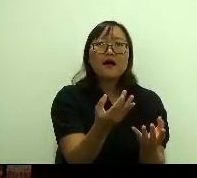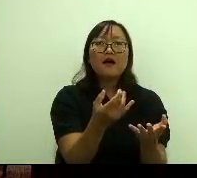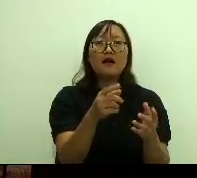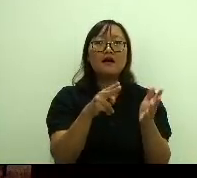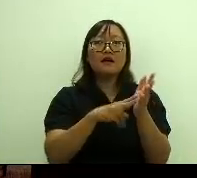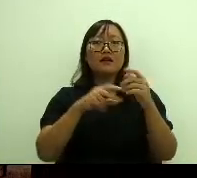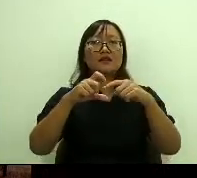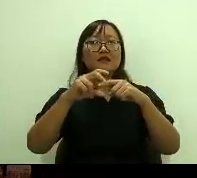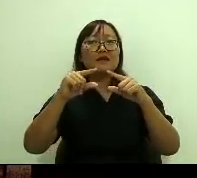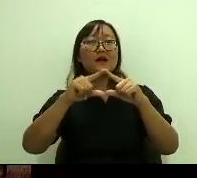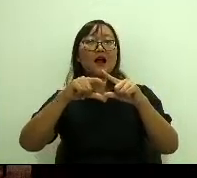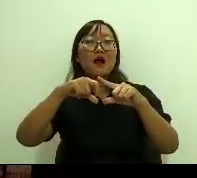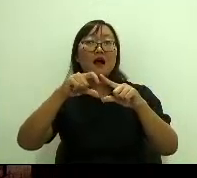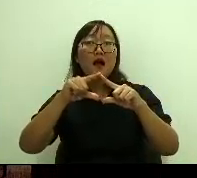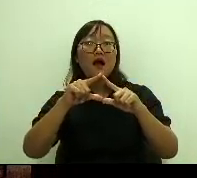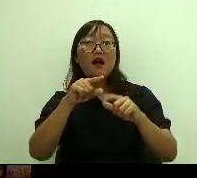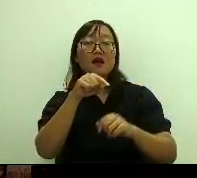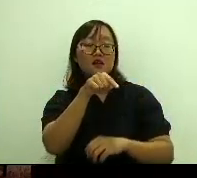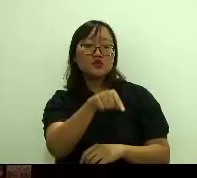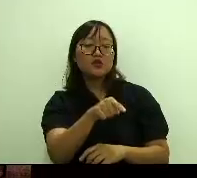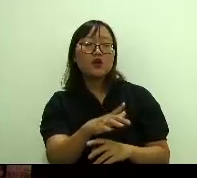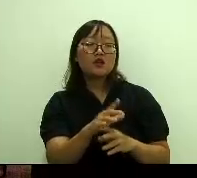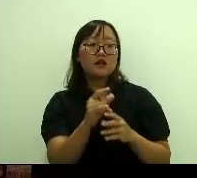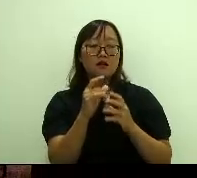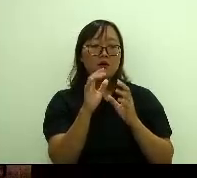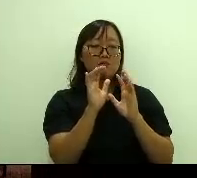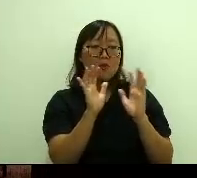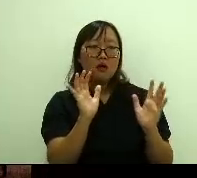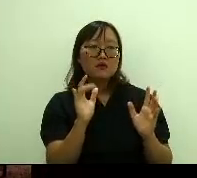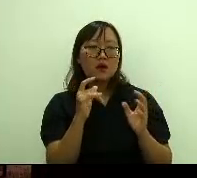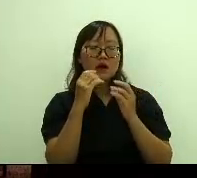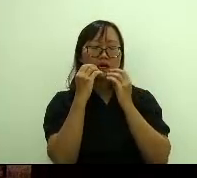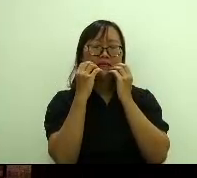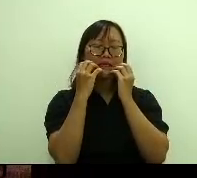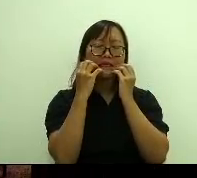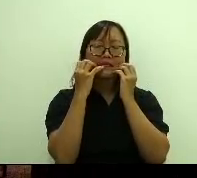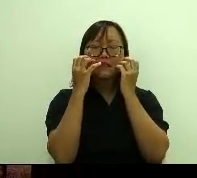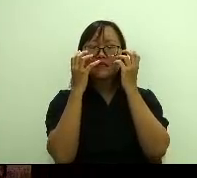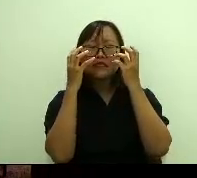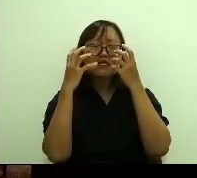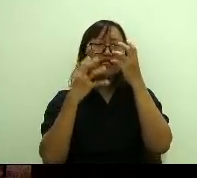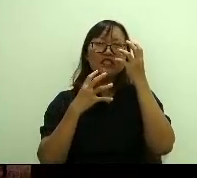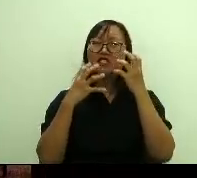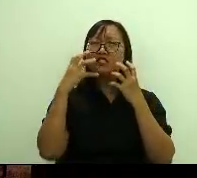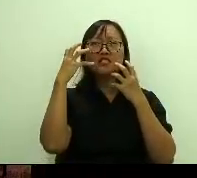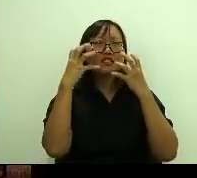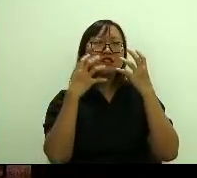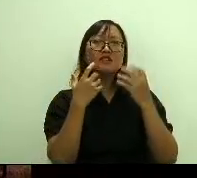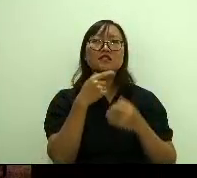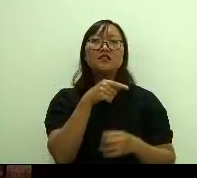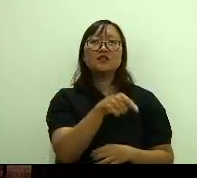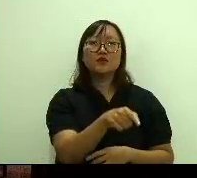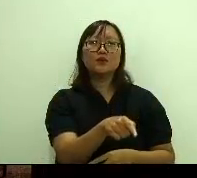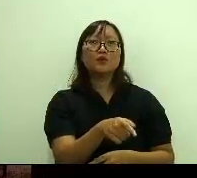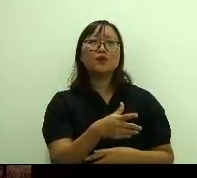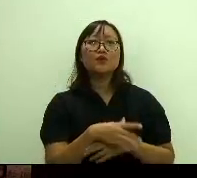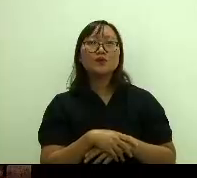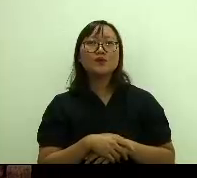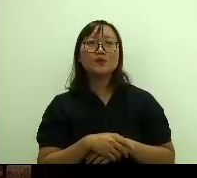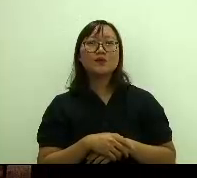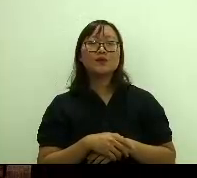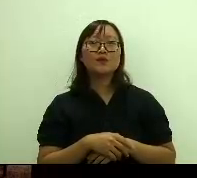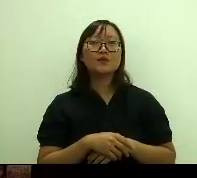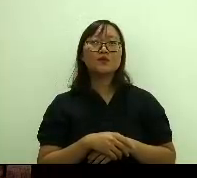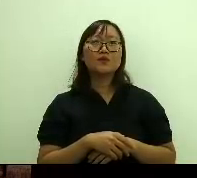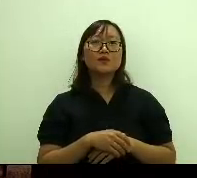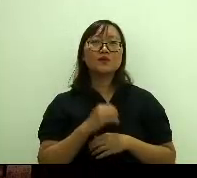kita untuk mengalami hidup seperti yang Ia kehendaki. Tetapi kadang-kadang kita tidak memberi